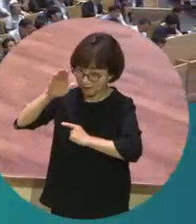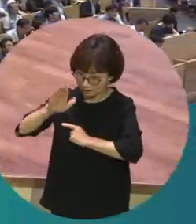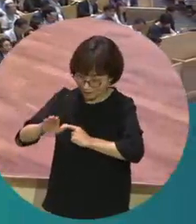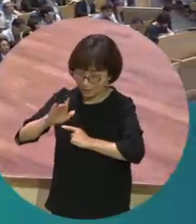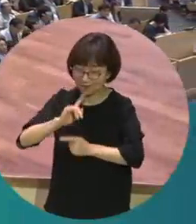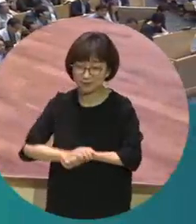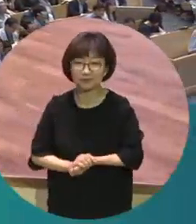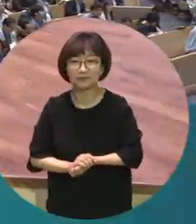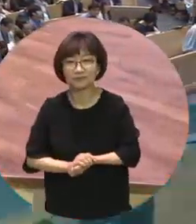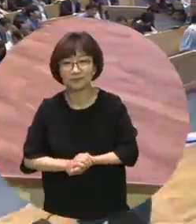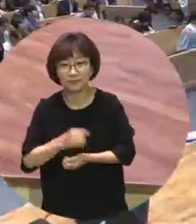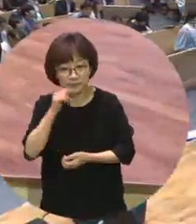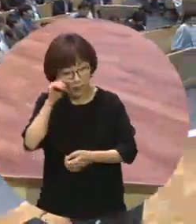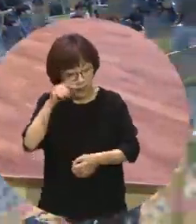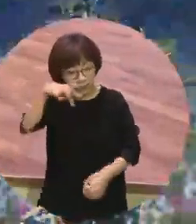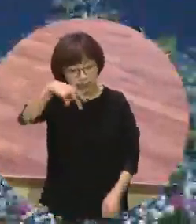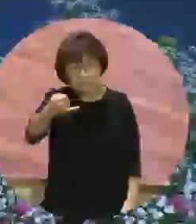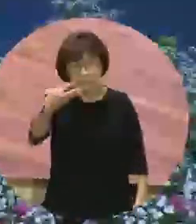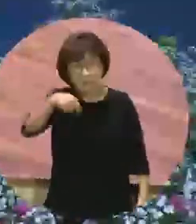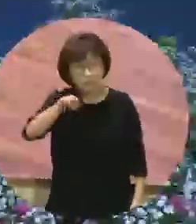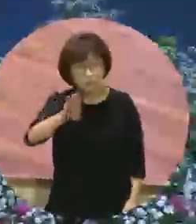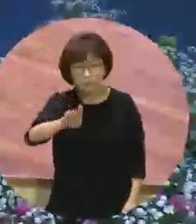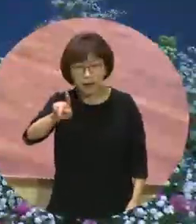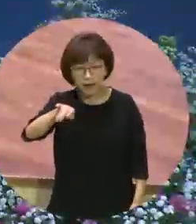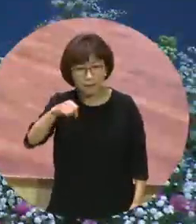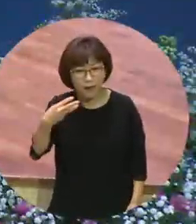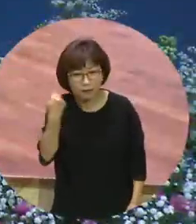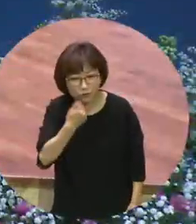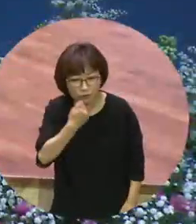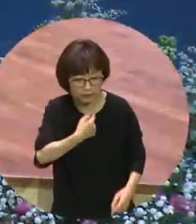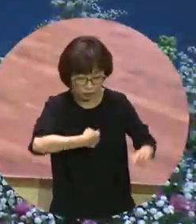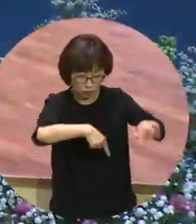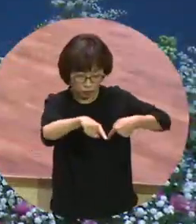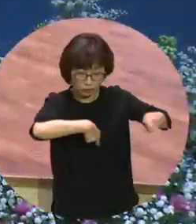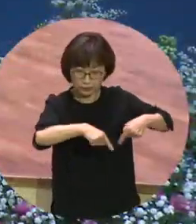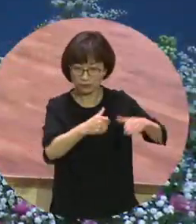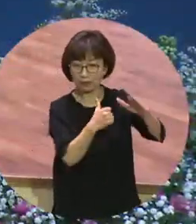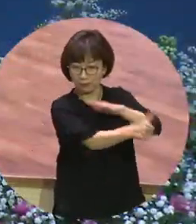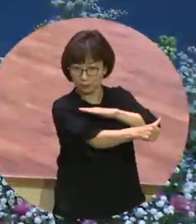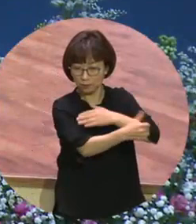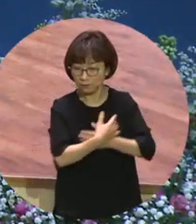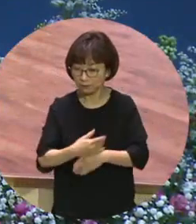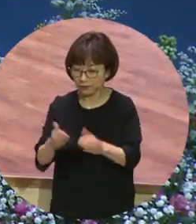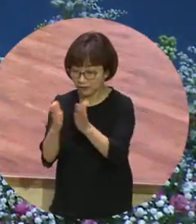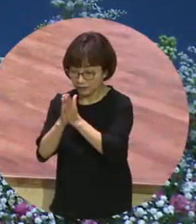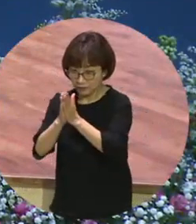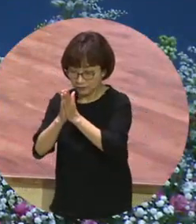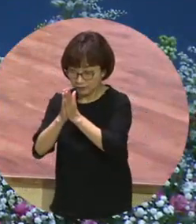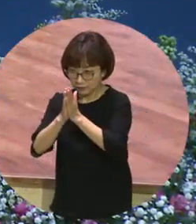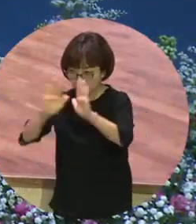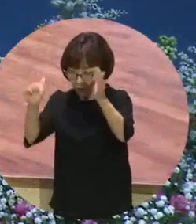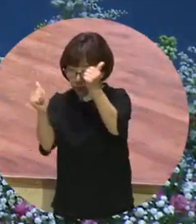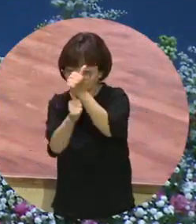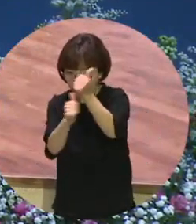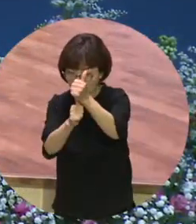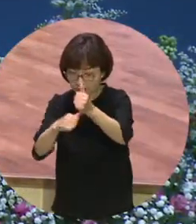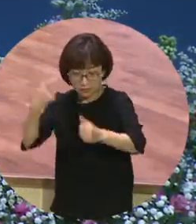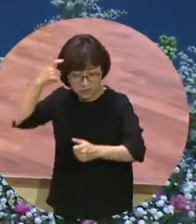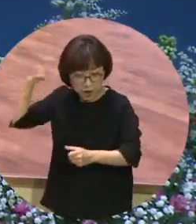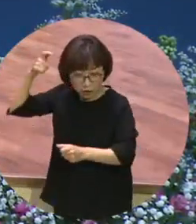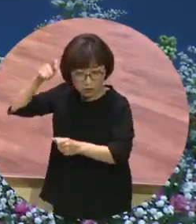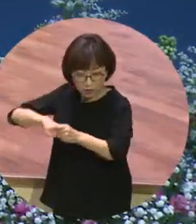정치적 기도자인 스룹바벨과 영적 기도자인 이 요수아와 이스라엘 모든 백성들을